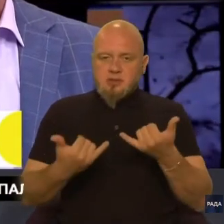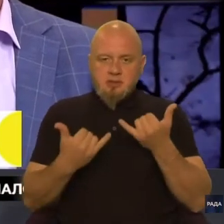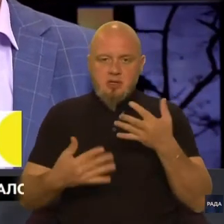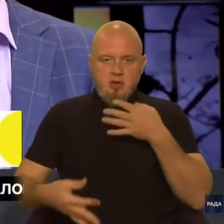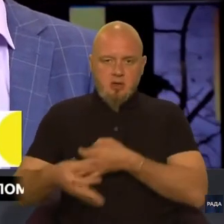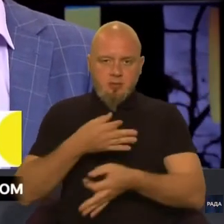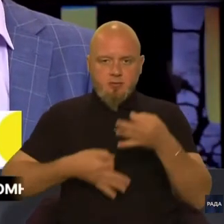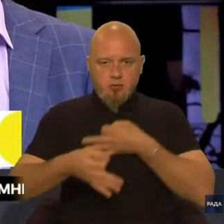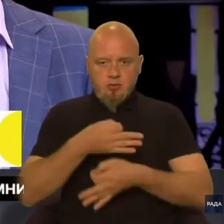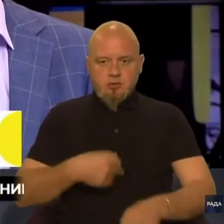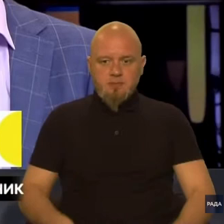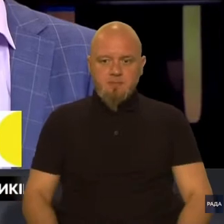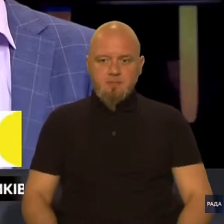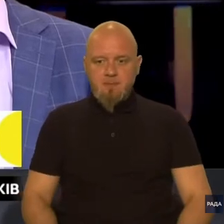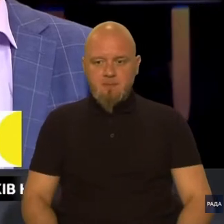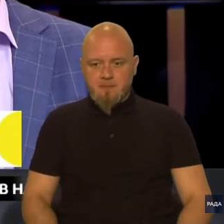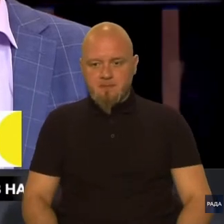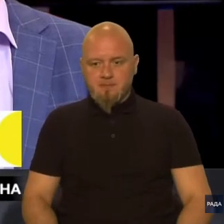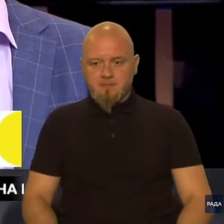обговорюються